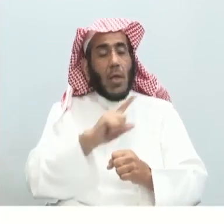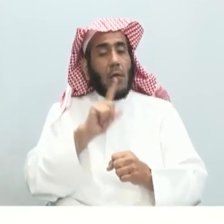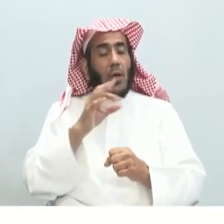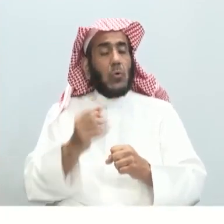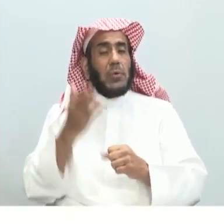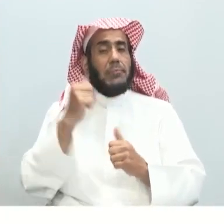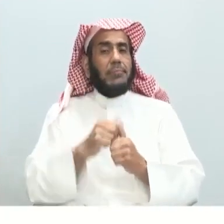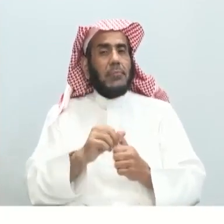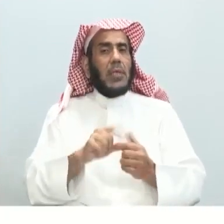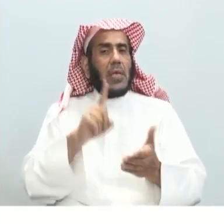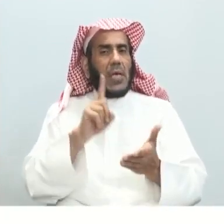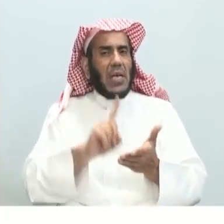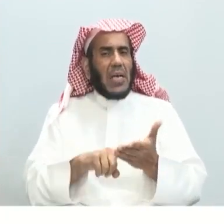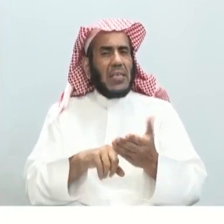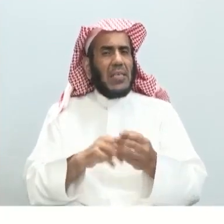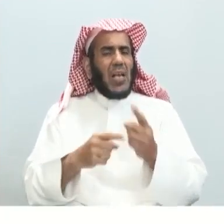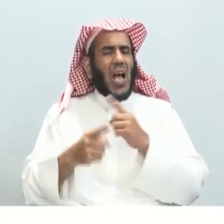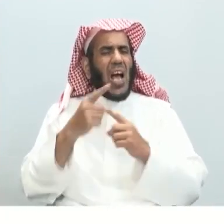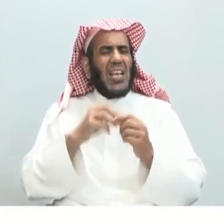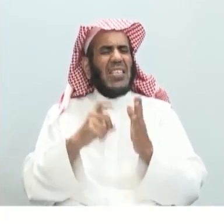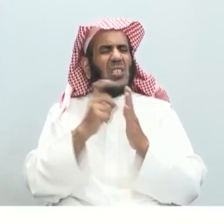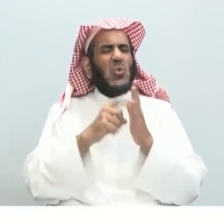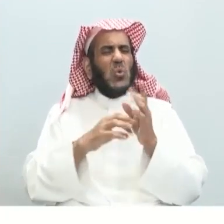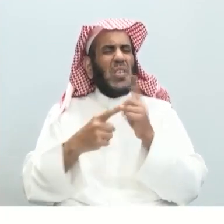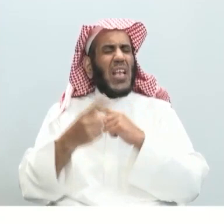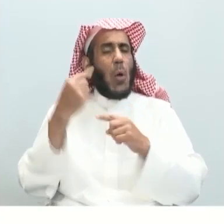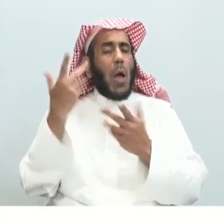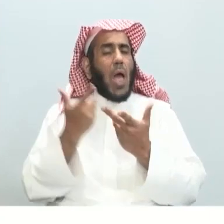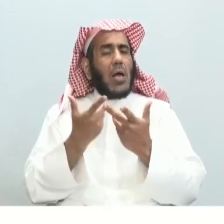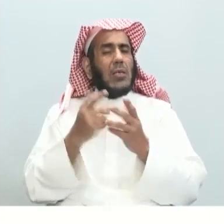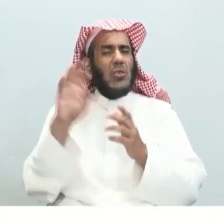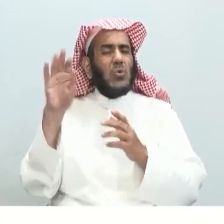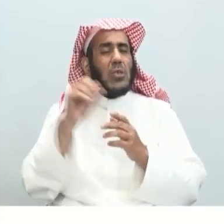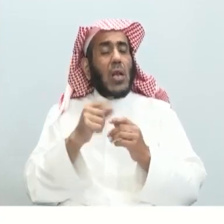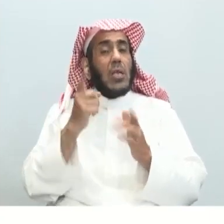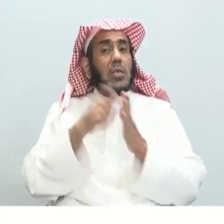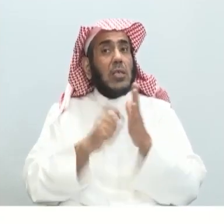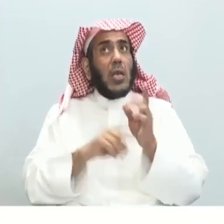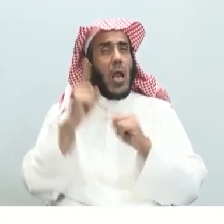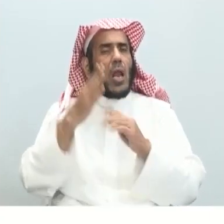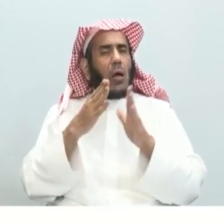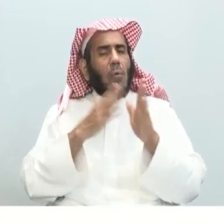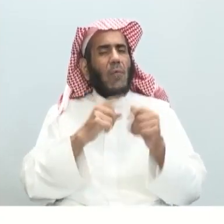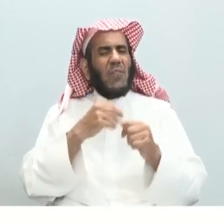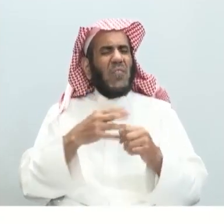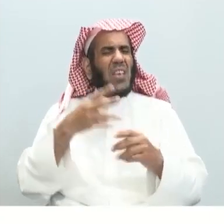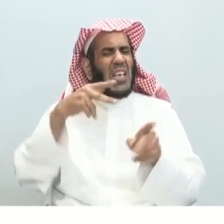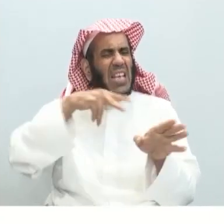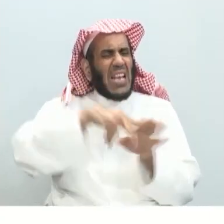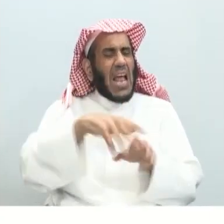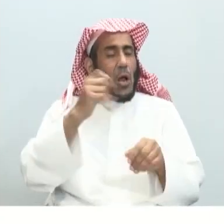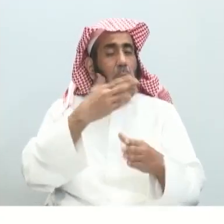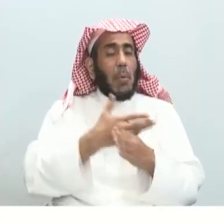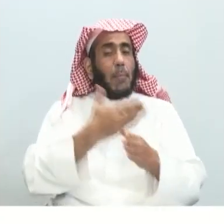سبحانه وتعالى قد خلت سنه الاولين ما هي السنه التي سناها الله تعالى في اهلاك